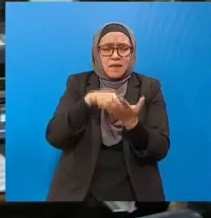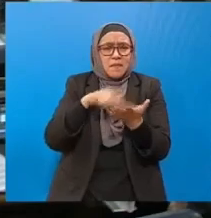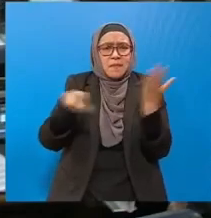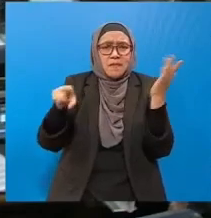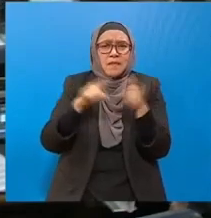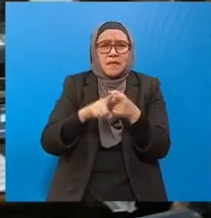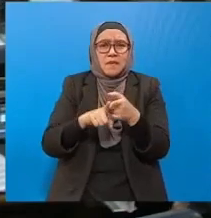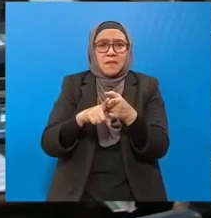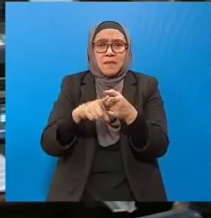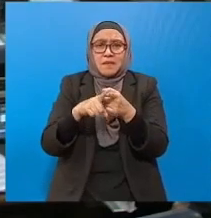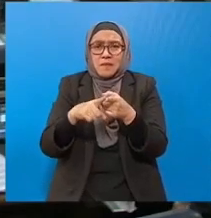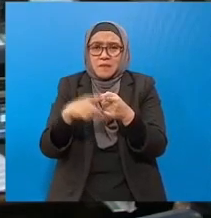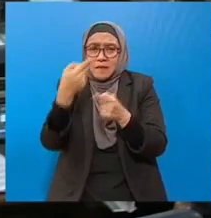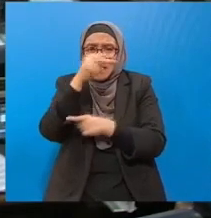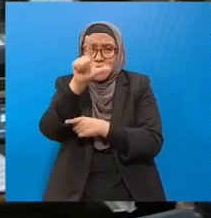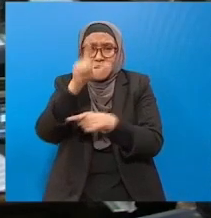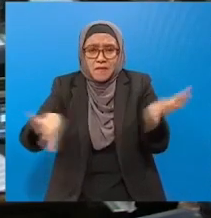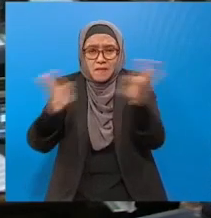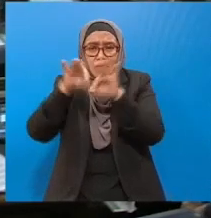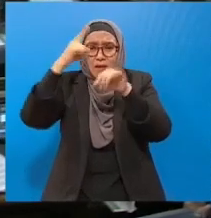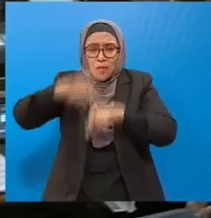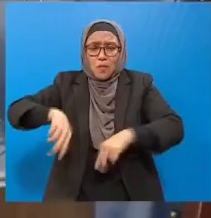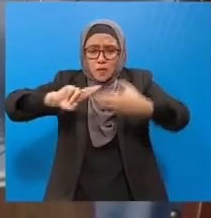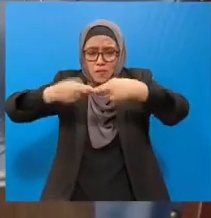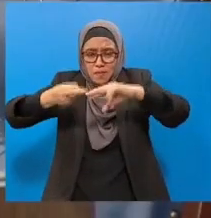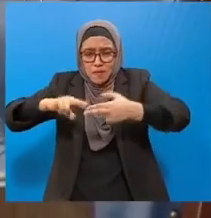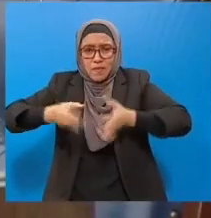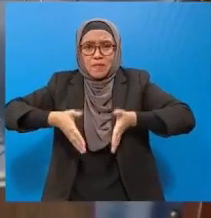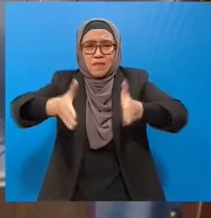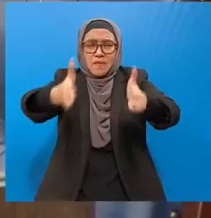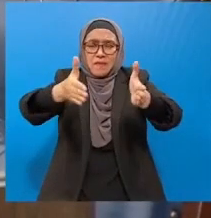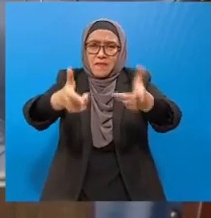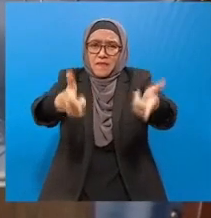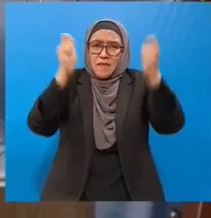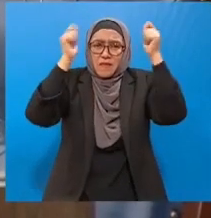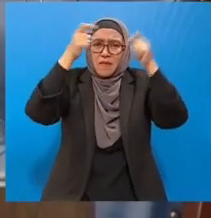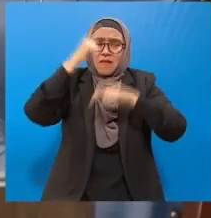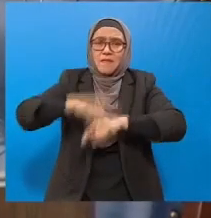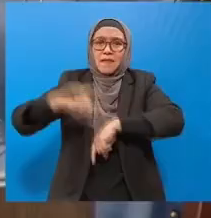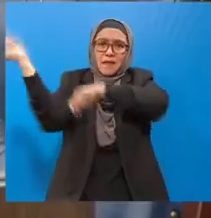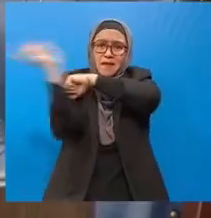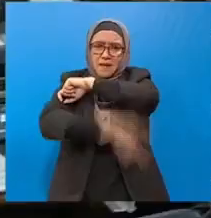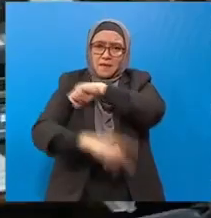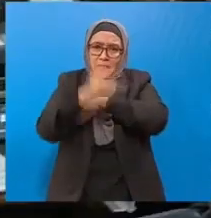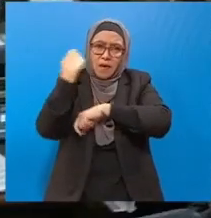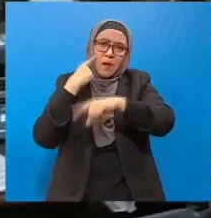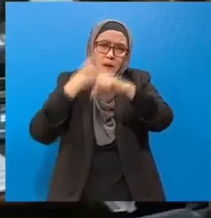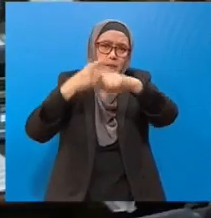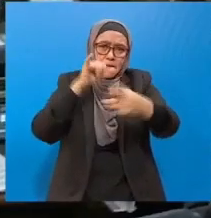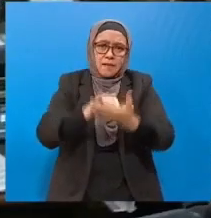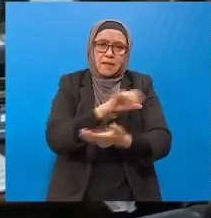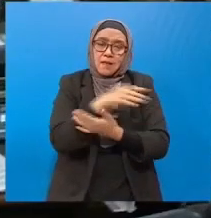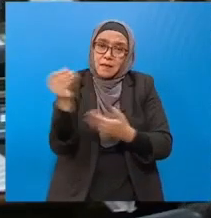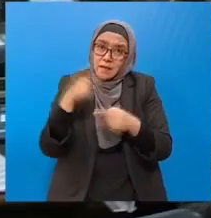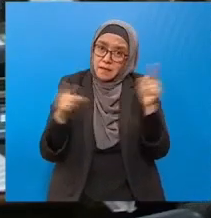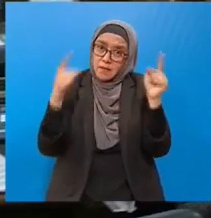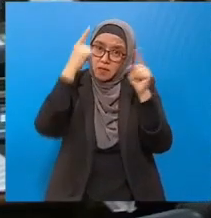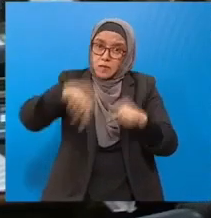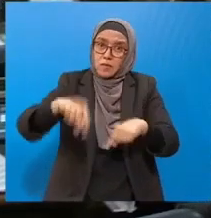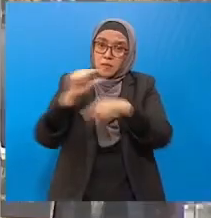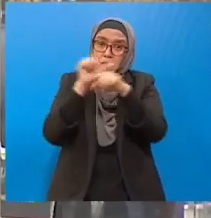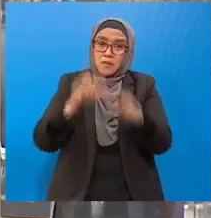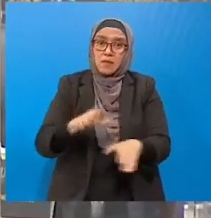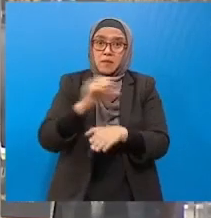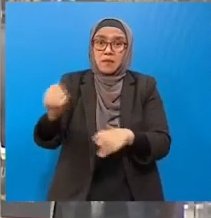ialah memperbaiki Segala kerusakan jalan tersebut dengan keadaan yang segera sebagai denda atas kekhilafan ini demi keselamatan pengguna fasenya